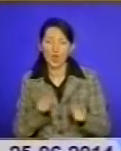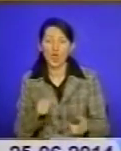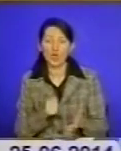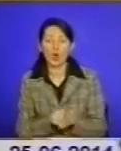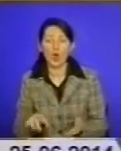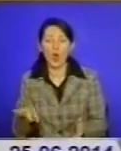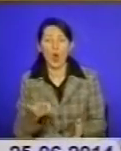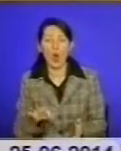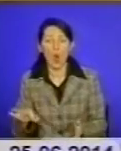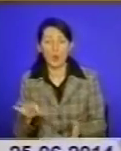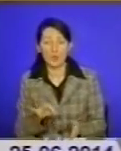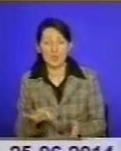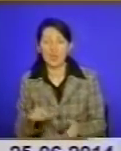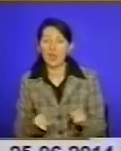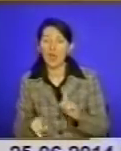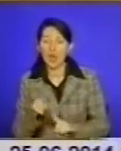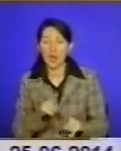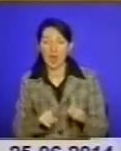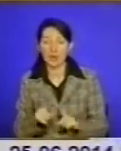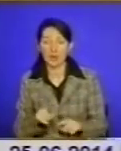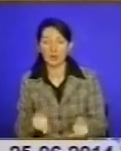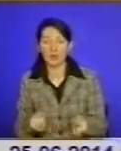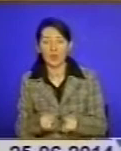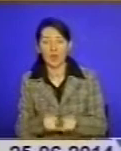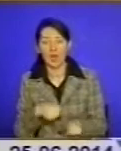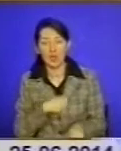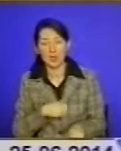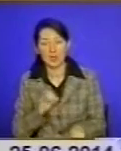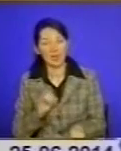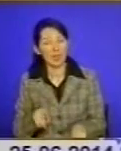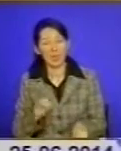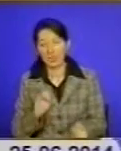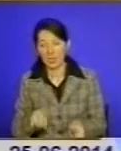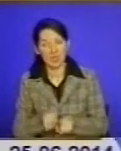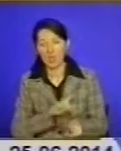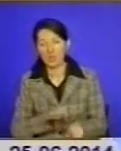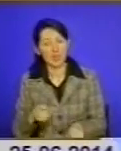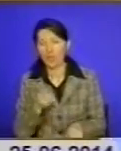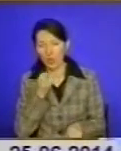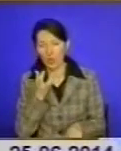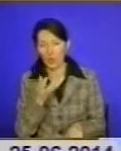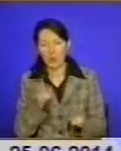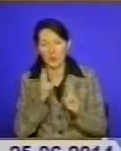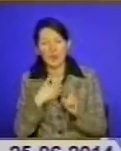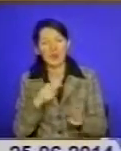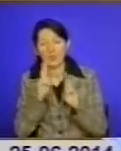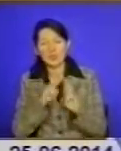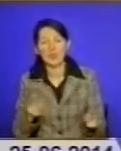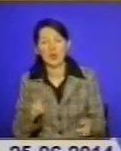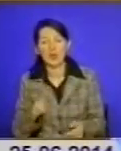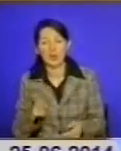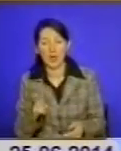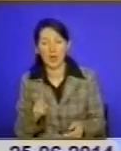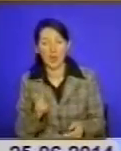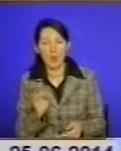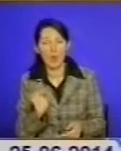обласних рад. І так зле, і так недобре, знаєте, як кажуть. Ну, ми не знаємо, як би було.